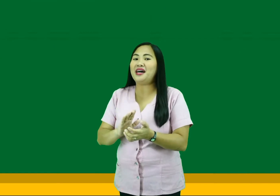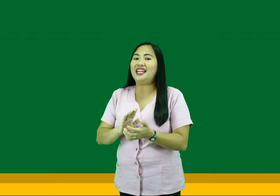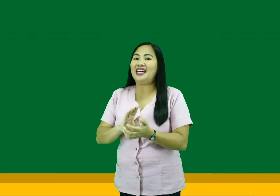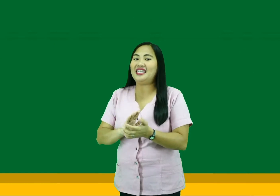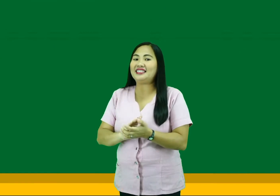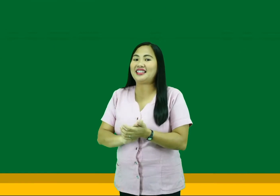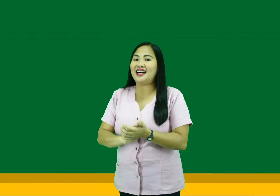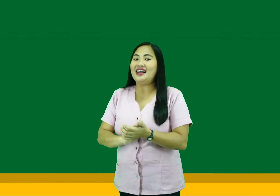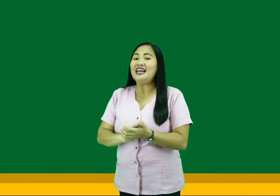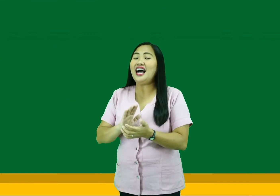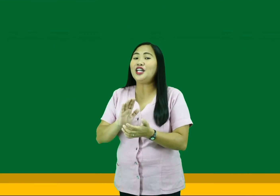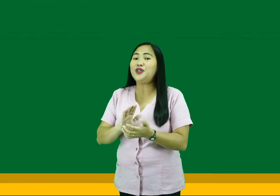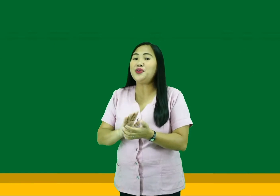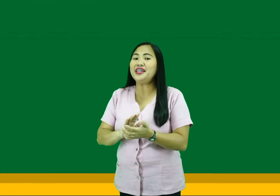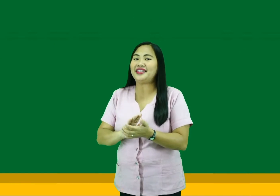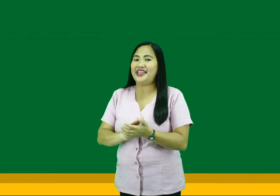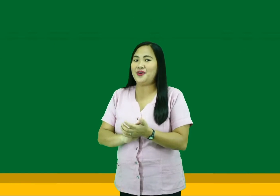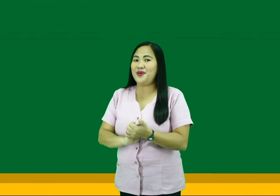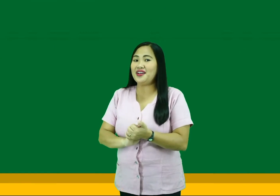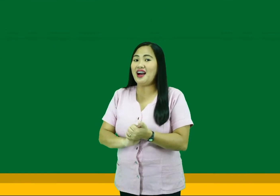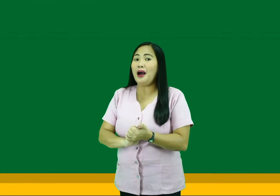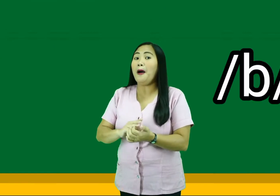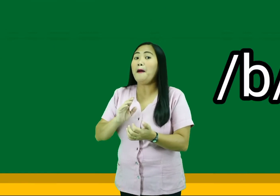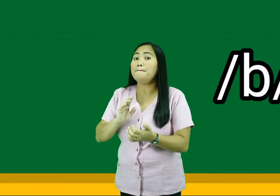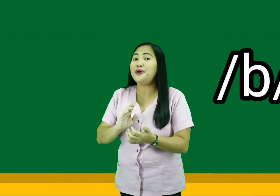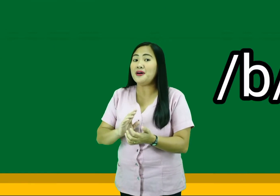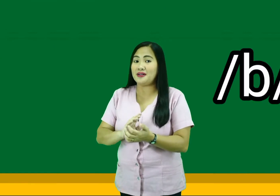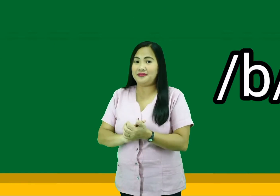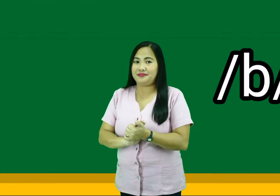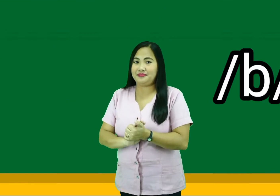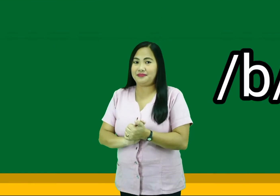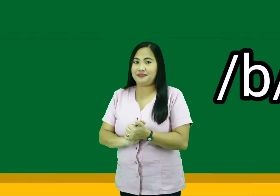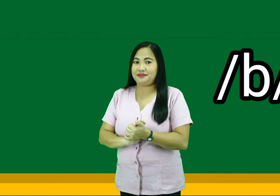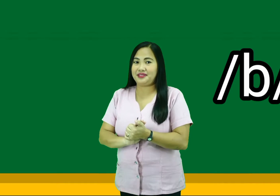Unsa man ang letra nga adunay tingog nga B?